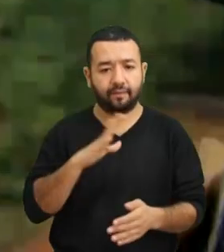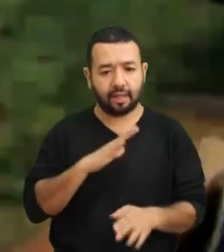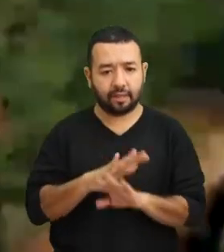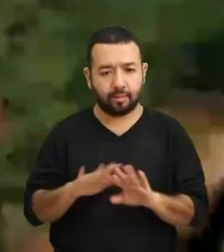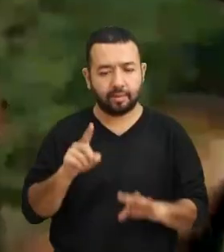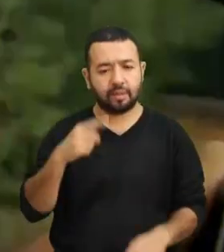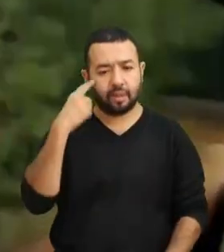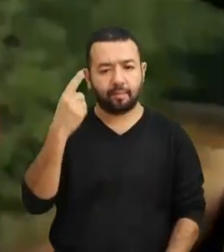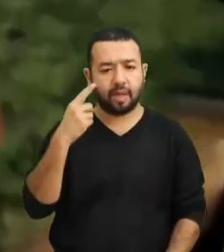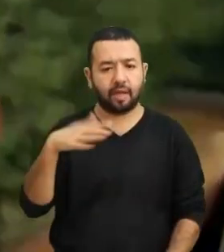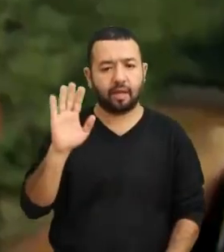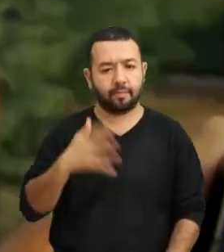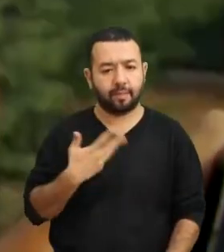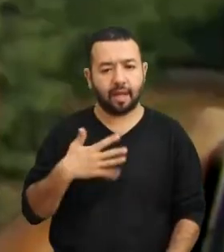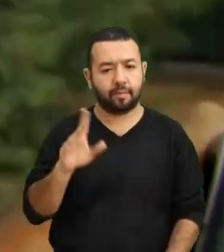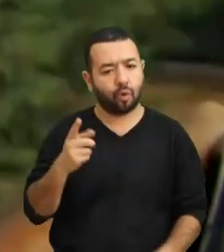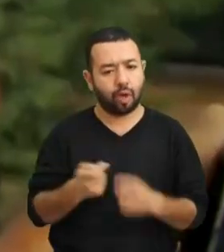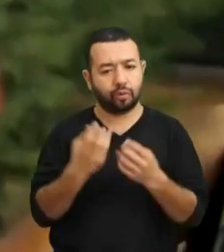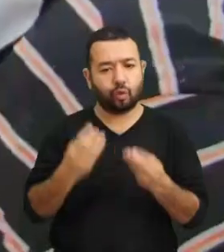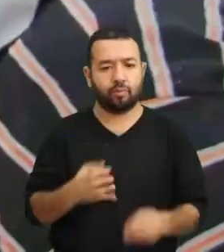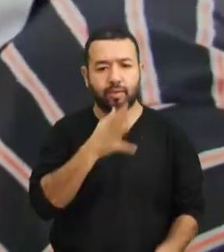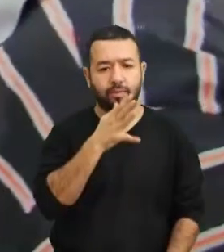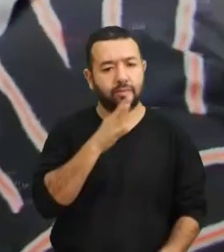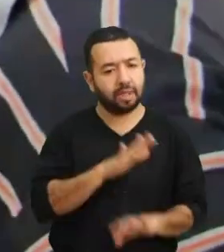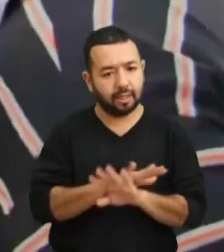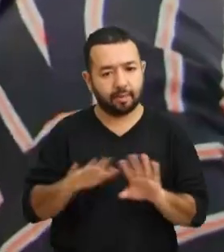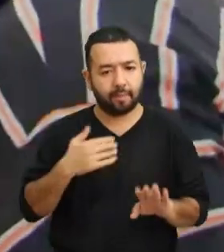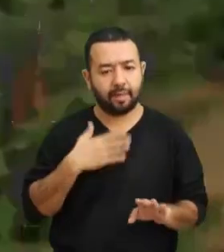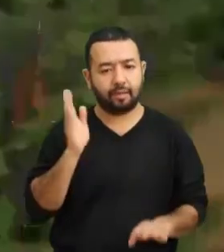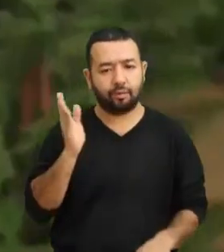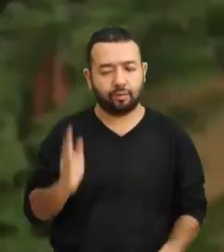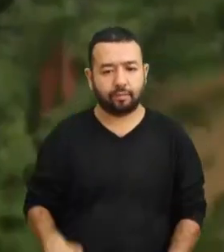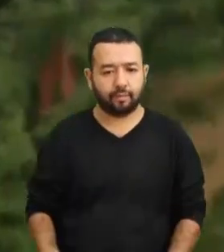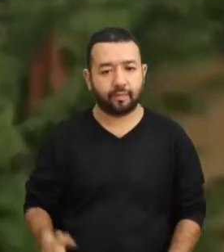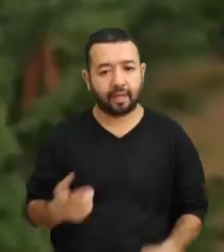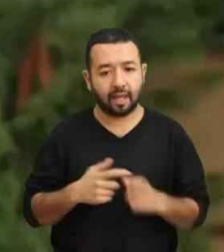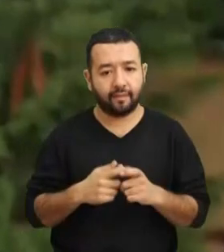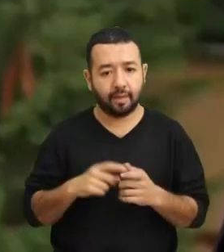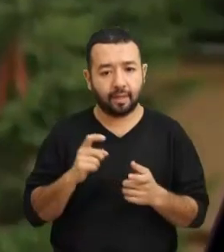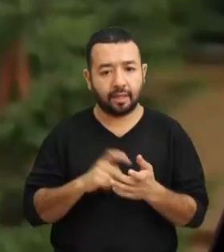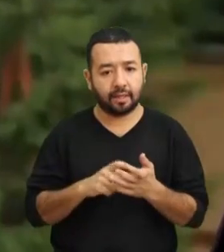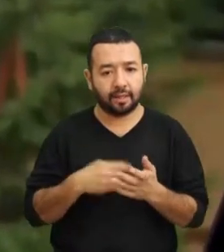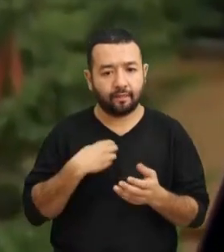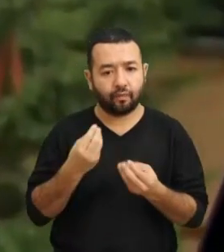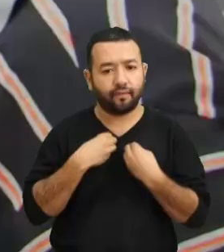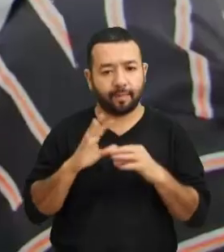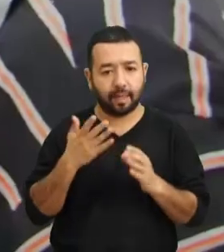mı? Siz hiç merak etmeyin. O işi olmuş bilin efendim. İyi tamam. Hadi ben kaçtım. Ben tavuğu vermeden mi